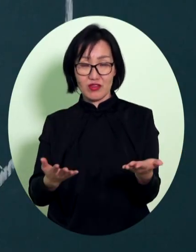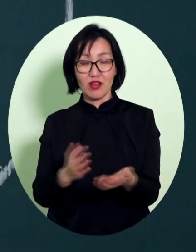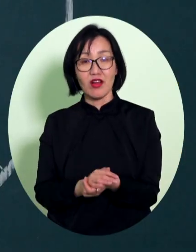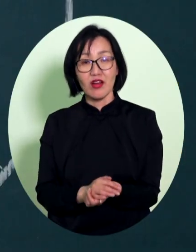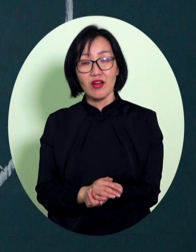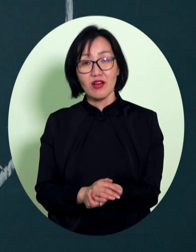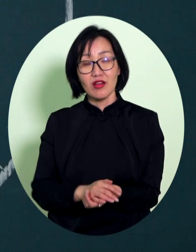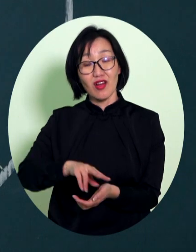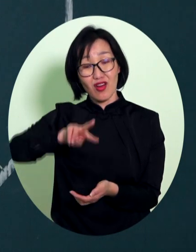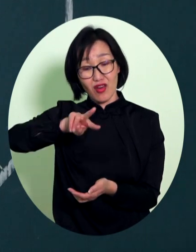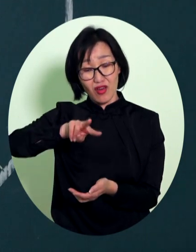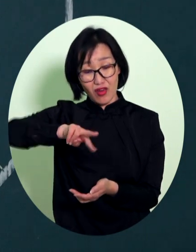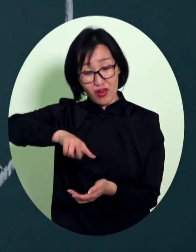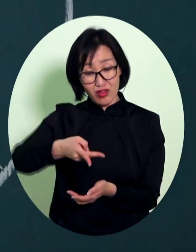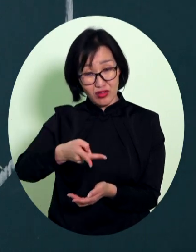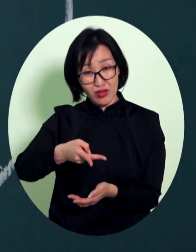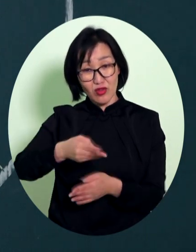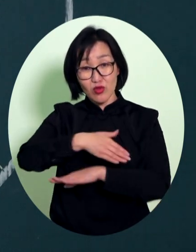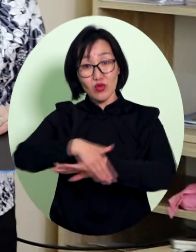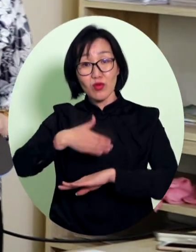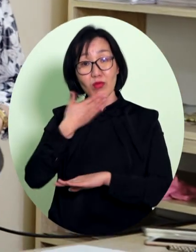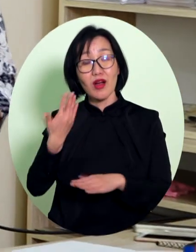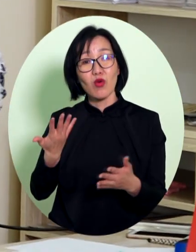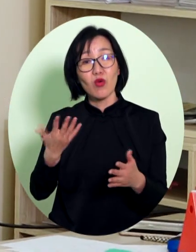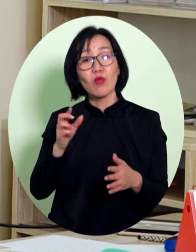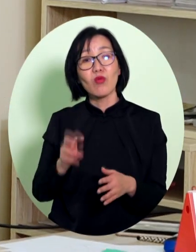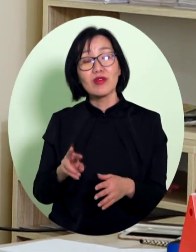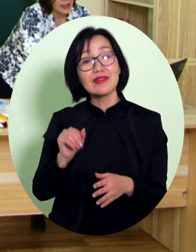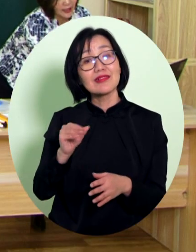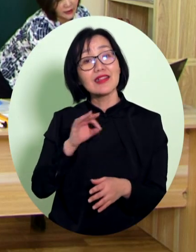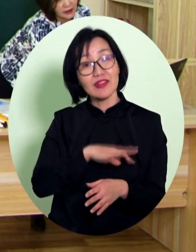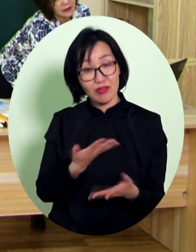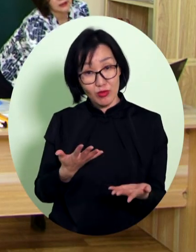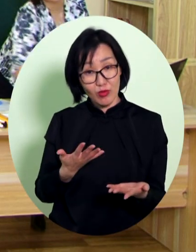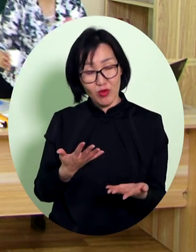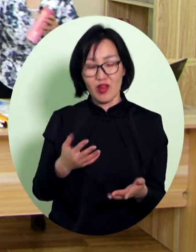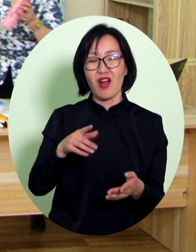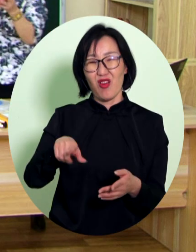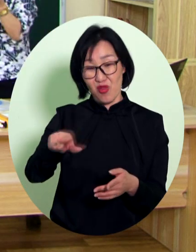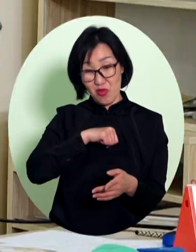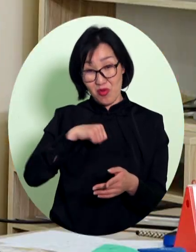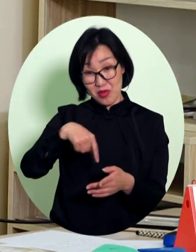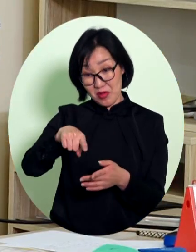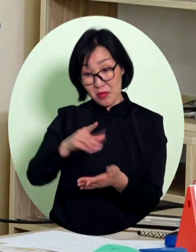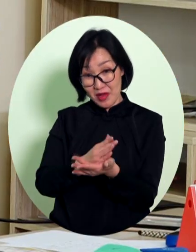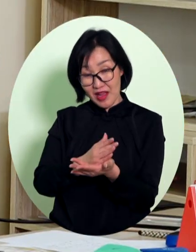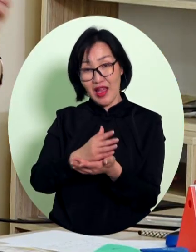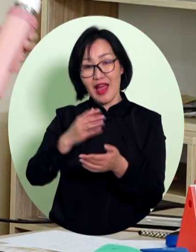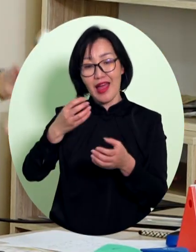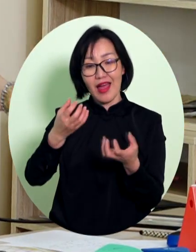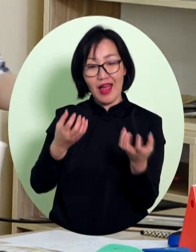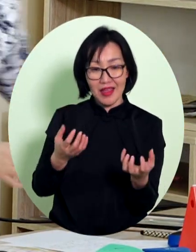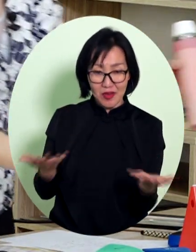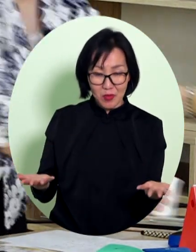тэгвэл гортог шугамгүй хүүхдүүд яаж ажиллах вэ? Өөрсөндөө байгаа аяг усны савыг